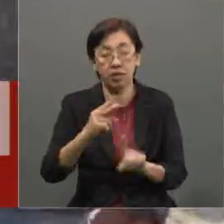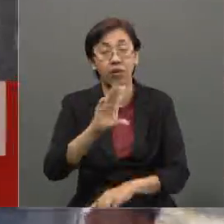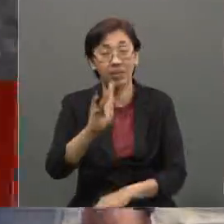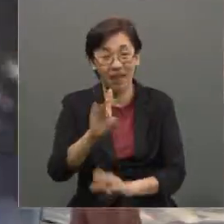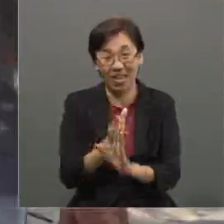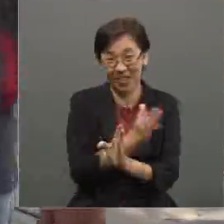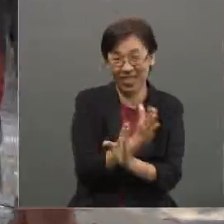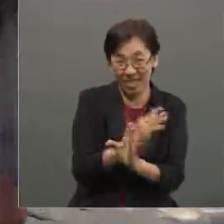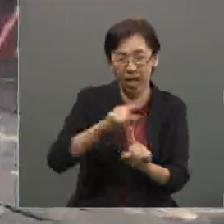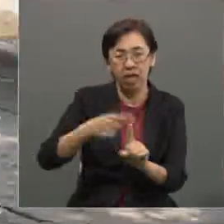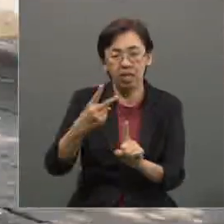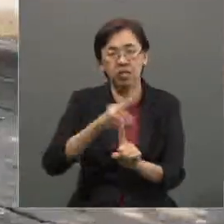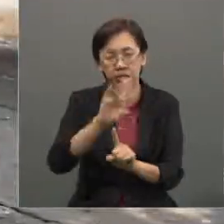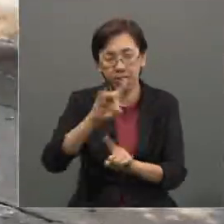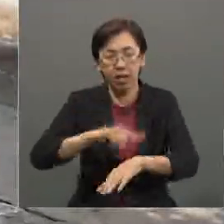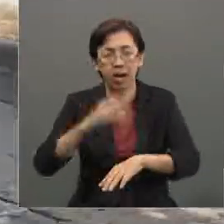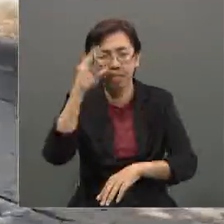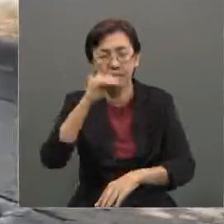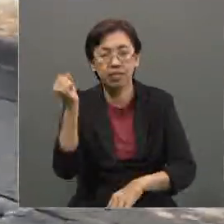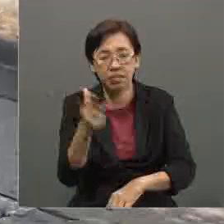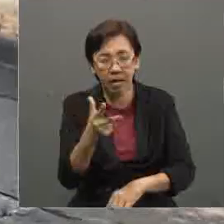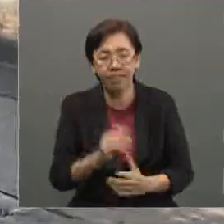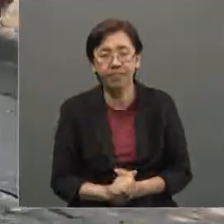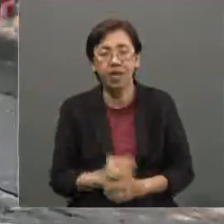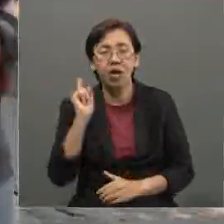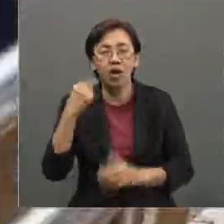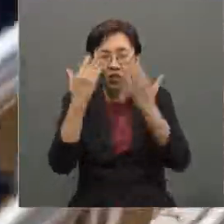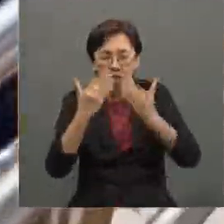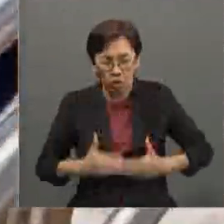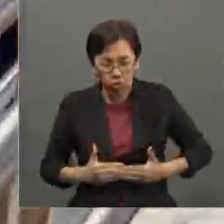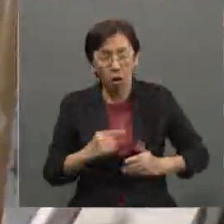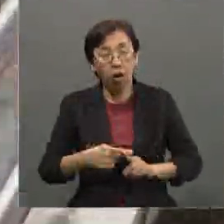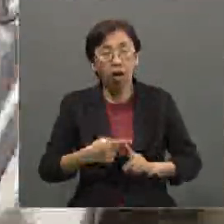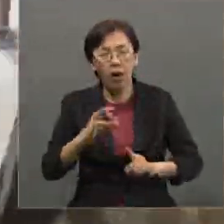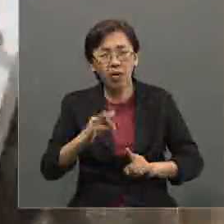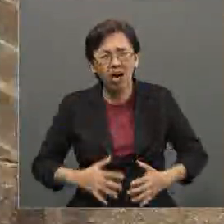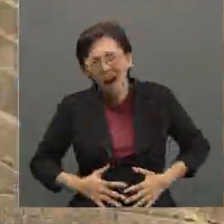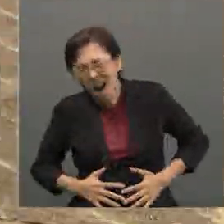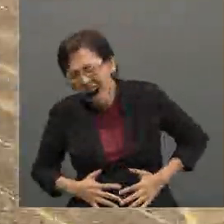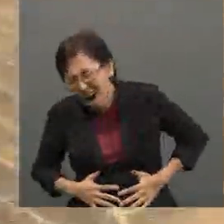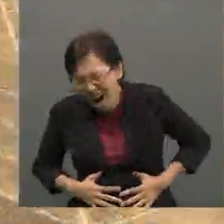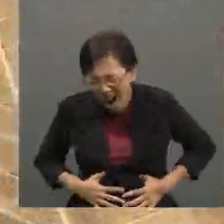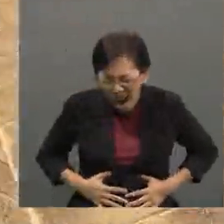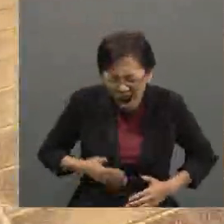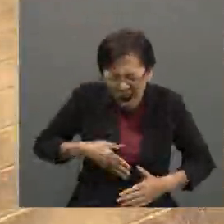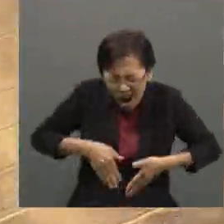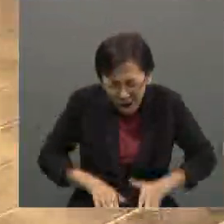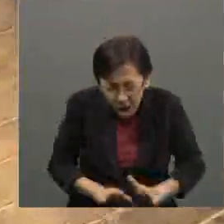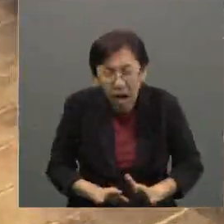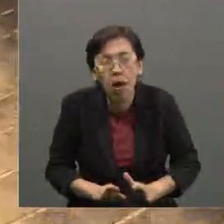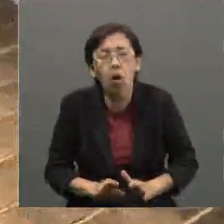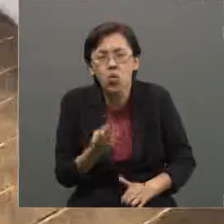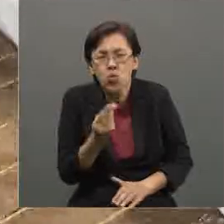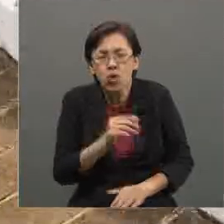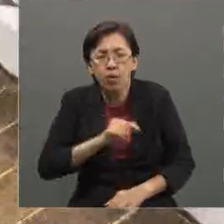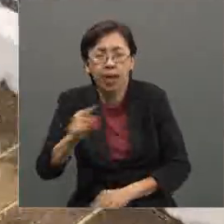ที่ผ่านมาเนี่ยคุณผู้ชมตอนตีสามครับคุณฮารินาซึ่งตั้งครรภ์ได้9เดือนแล้วมีอาการเจ็บท้องใกล้คลอดก็เลยรีบเดินทางไปที่โรงพยาบ